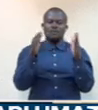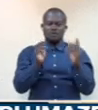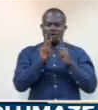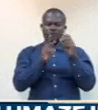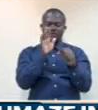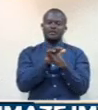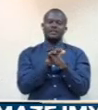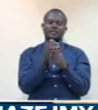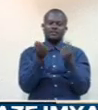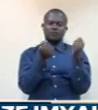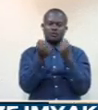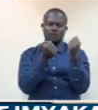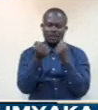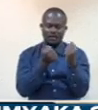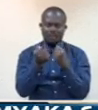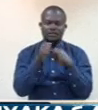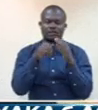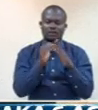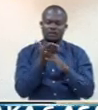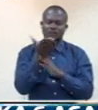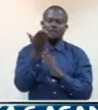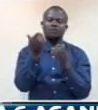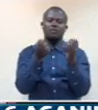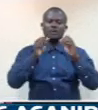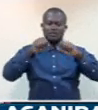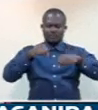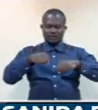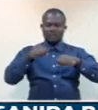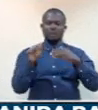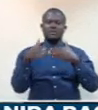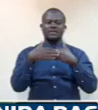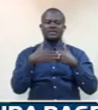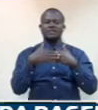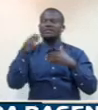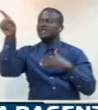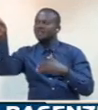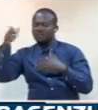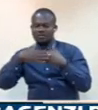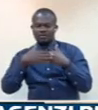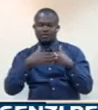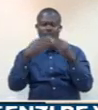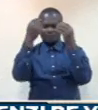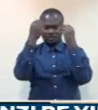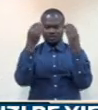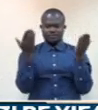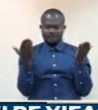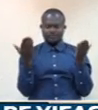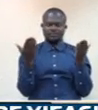n'uruza n'imodokari uburo no kunyuranamo na moto n'icyo byose iyi nzira kinzi irira kinzi isomo ryaduhaye